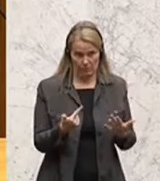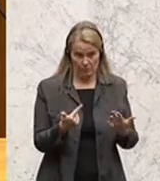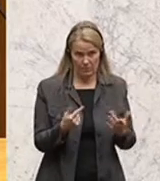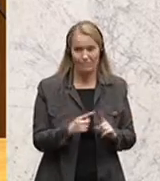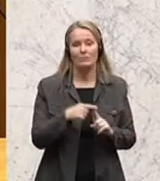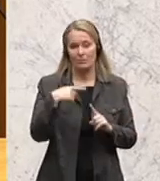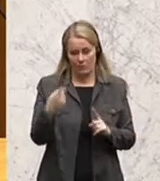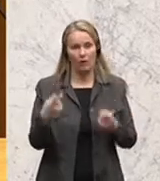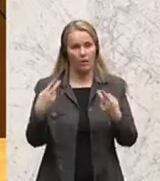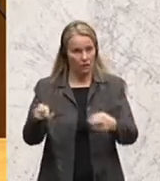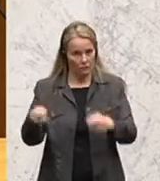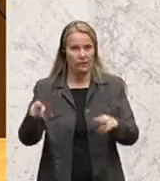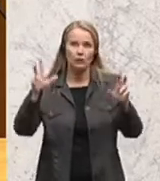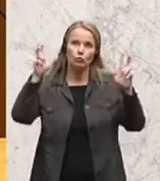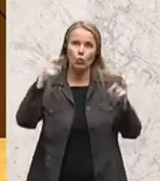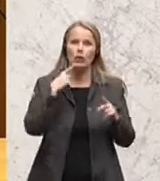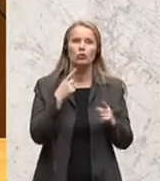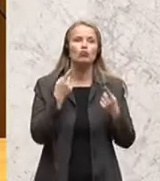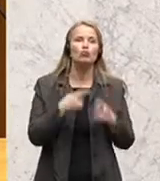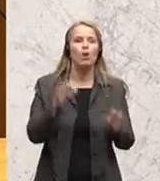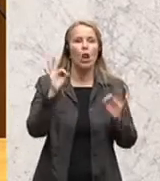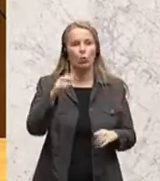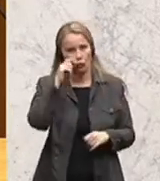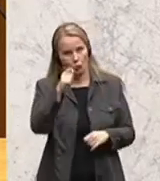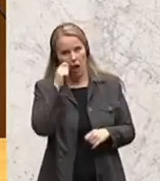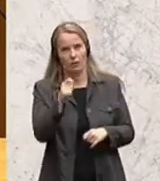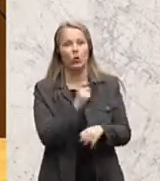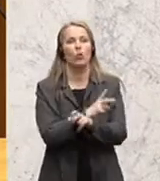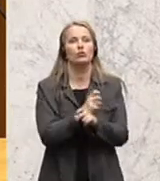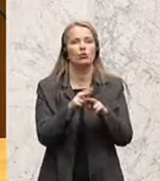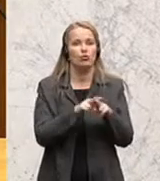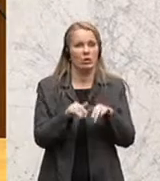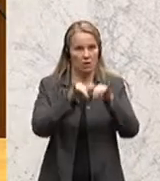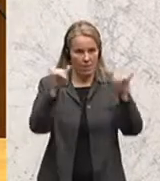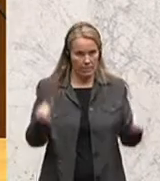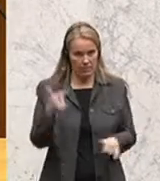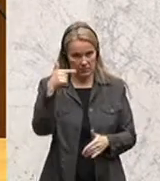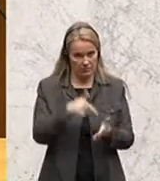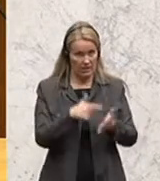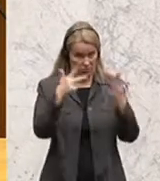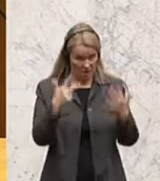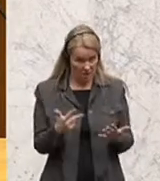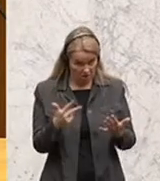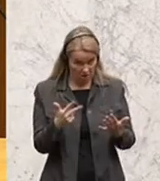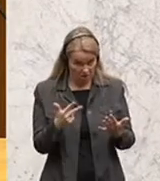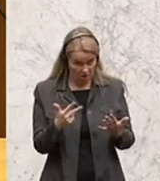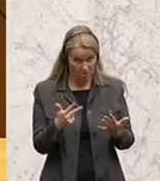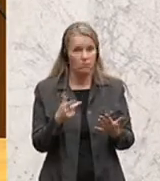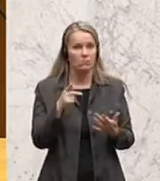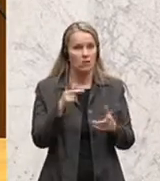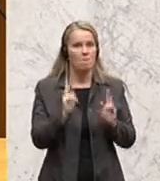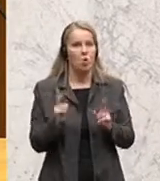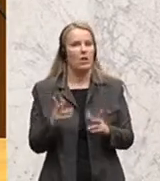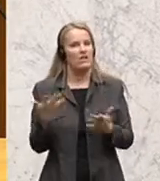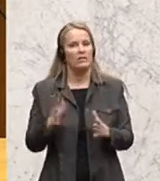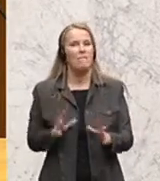geht dann weiter über ein sogenanntes Schnellgutachten der Österreichischen Nationalbank im Jahr 2008 zur Gewährung von